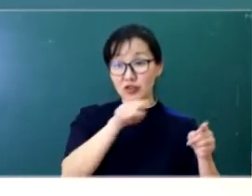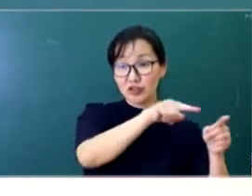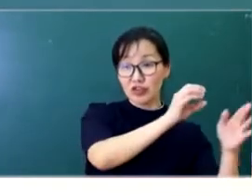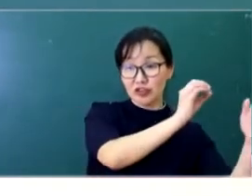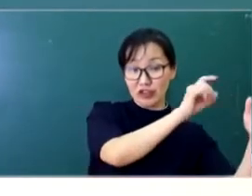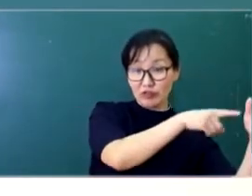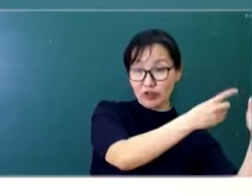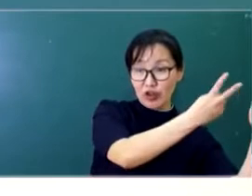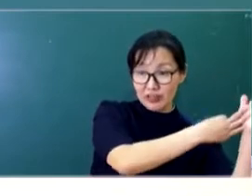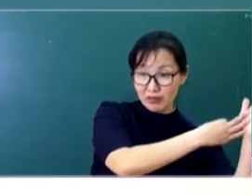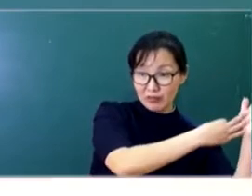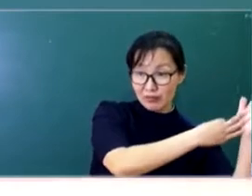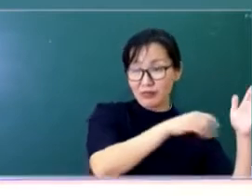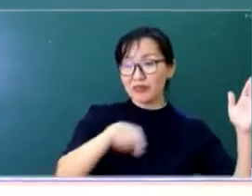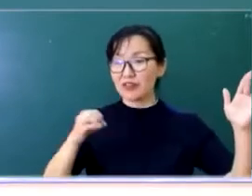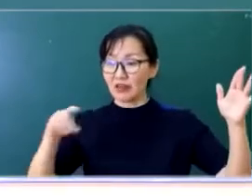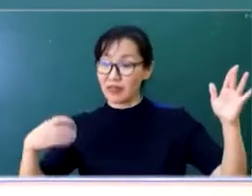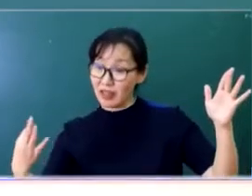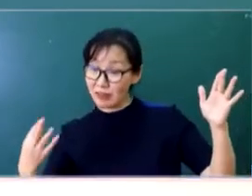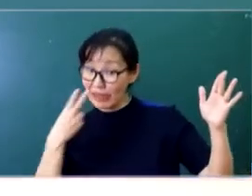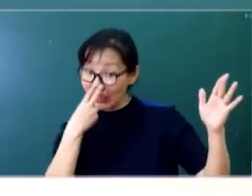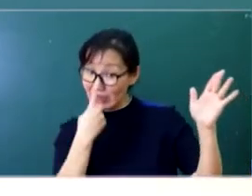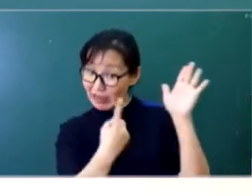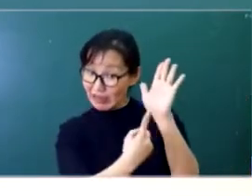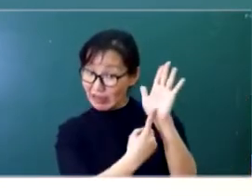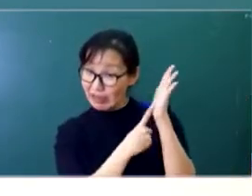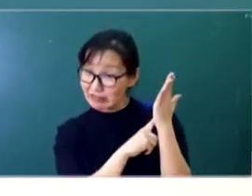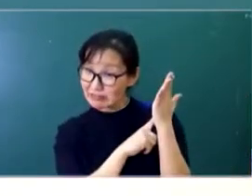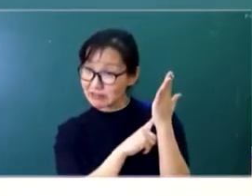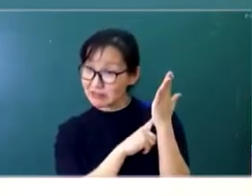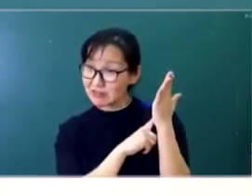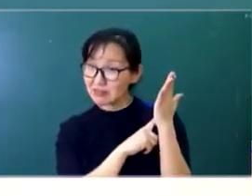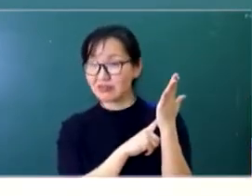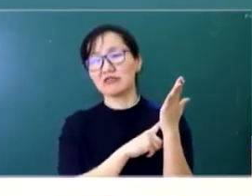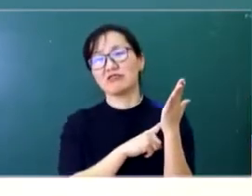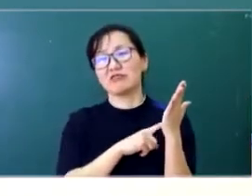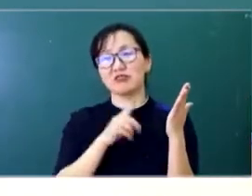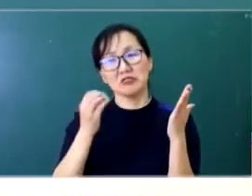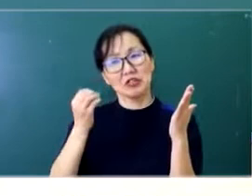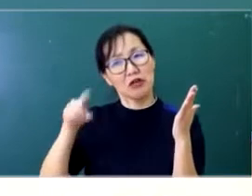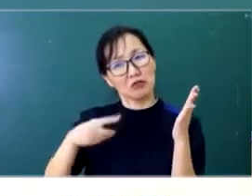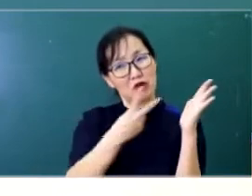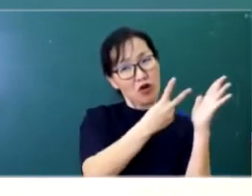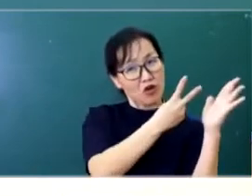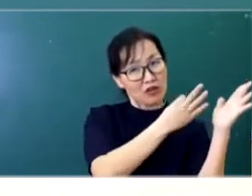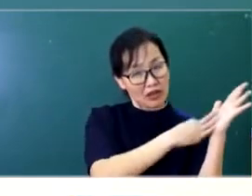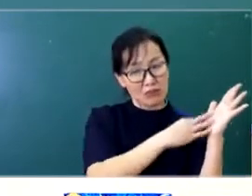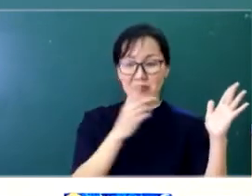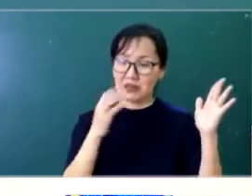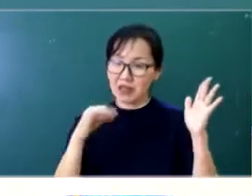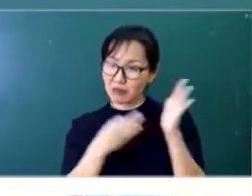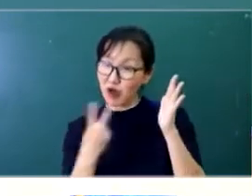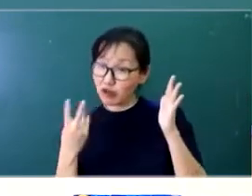байгаа юм байна. За энэ нь болохоор 1 бүхэл тэг бүхэл 128 гэсэн зайд байгааг эндээс харахад тэг бүхэл 128 тэг